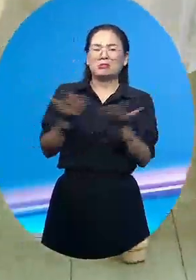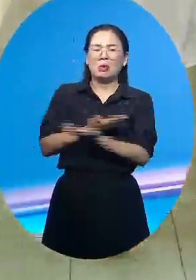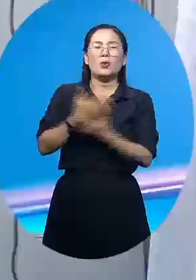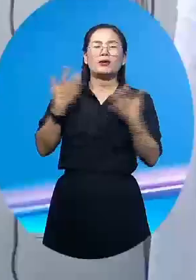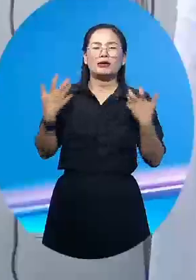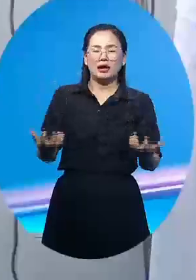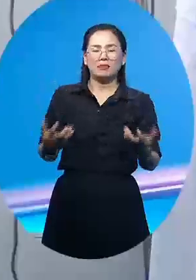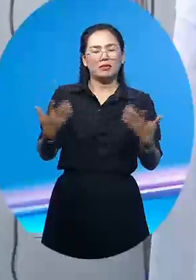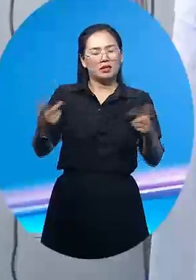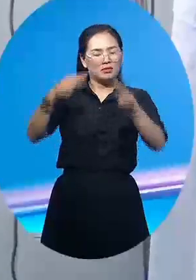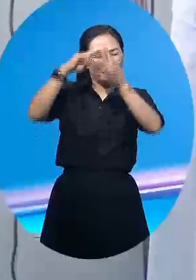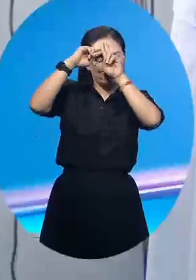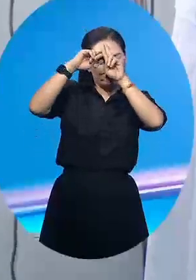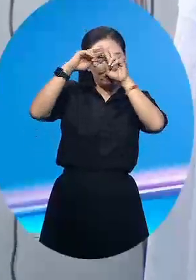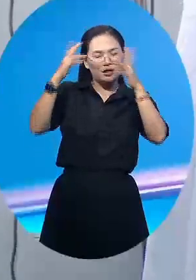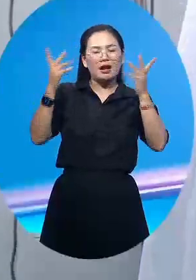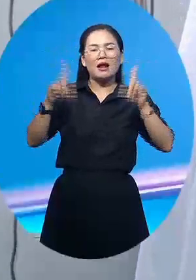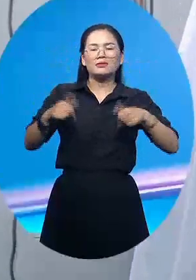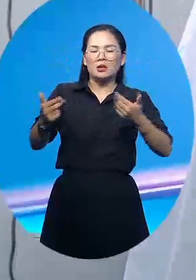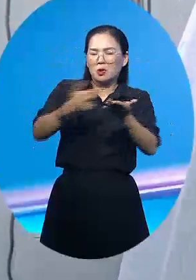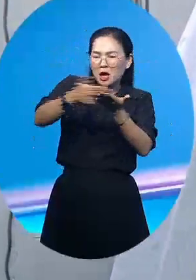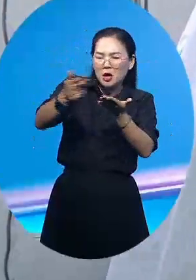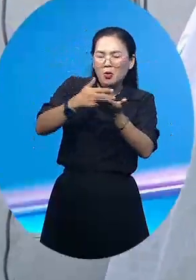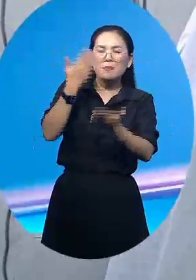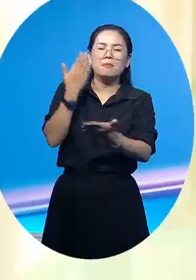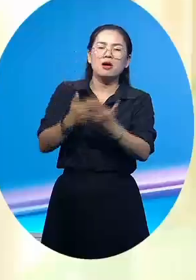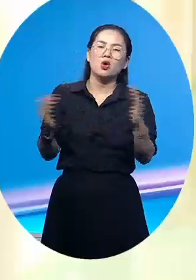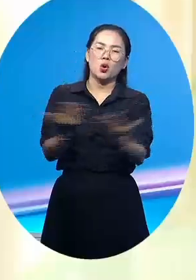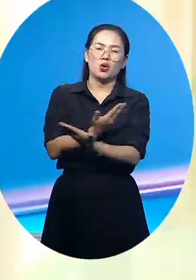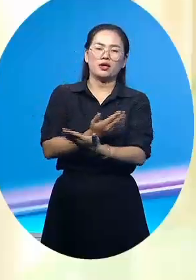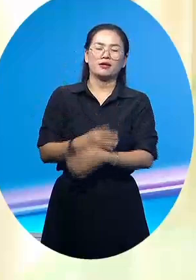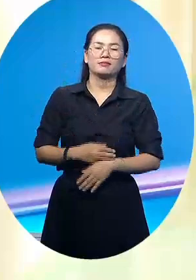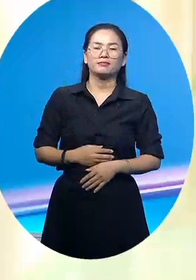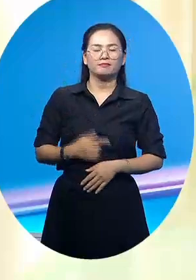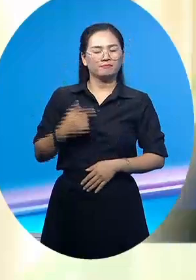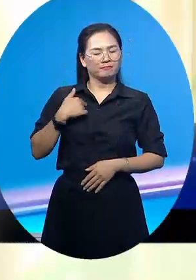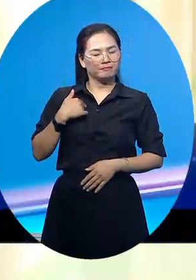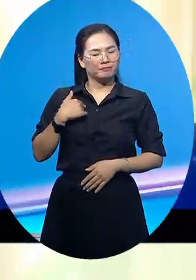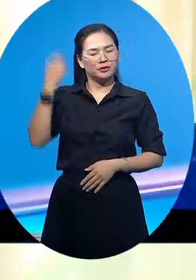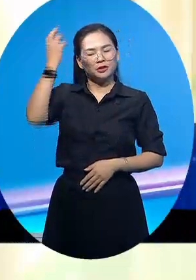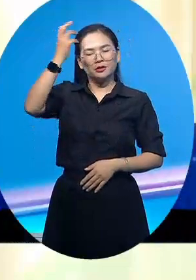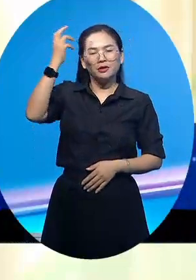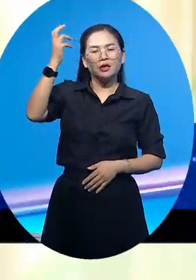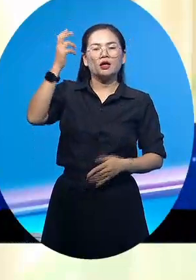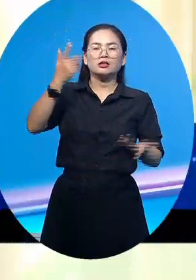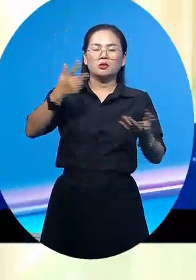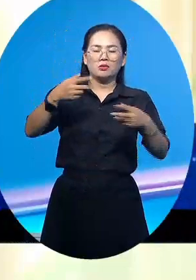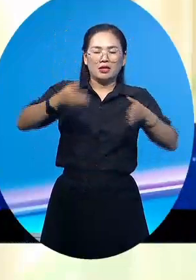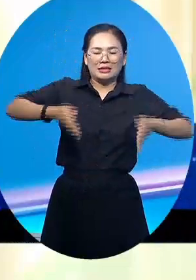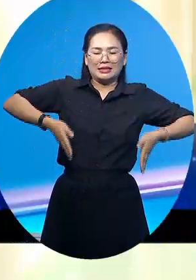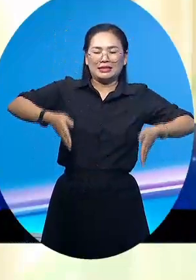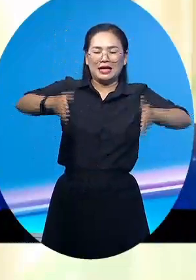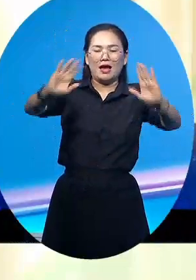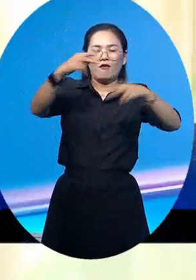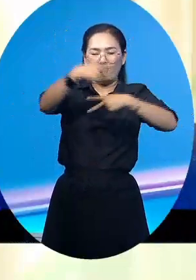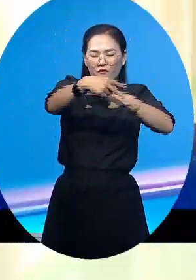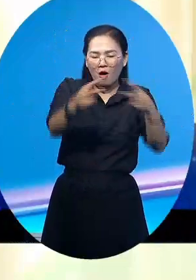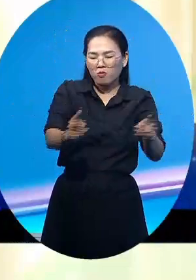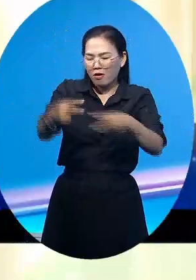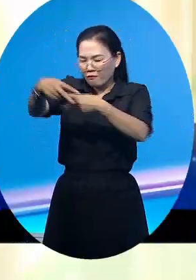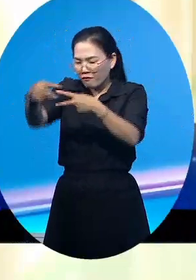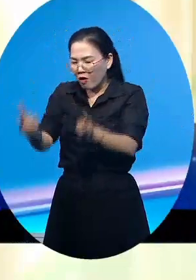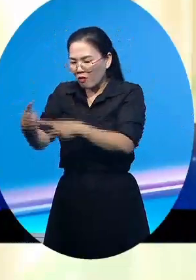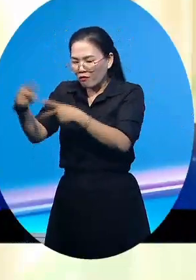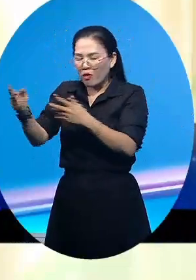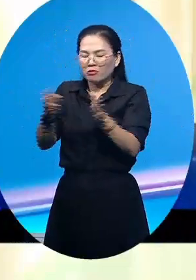phải Triển khai nhiều kế hoạch để việc thu dung điều trị được diễn ra tốt nhất ngành triển khai những cái dãy phòng tiếp theo để huy động hết